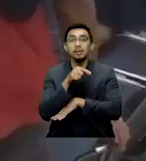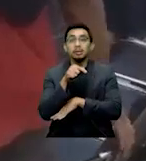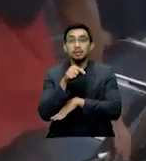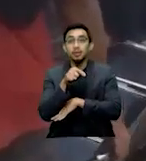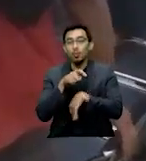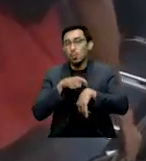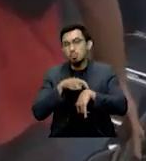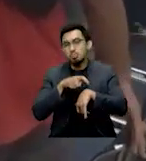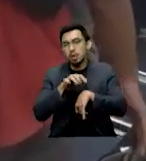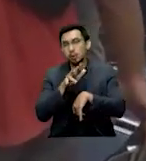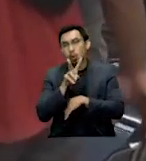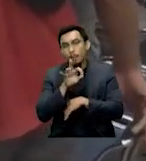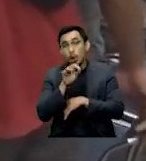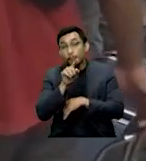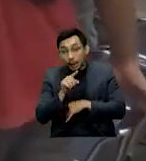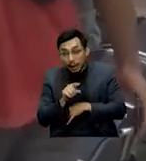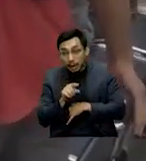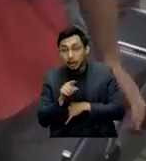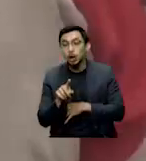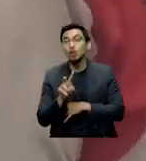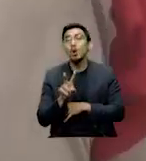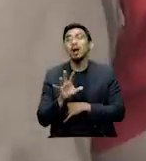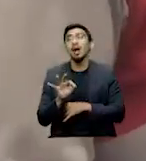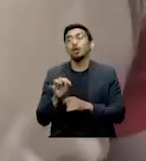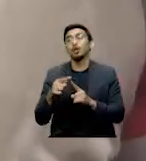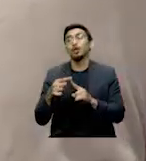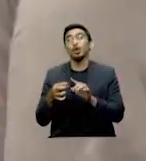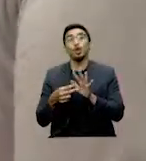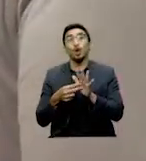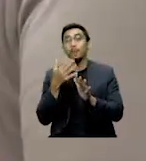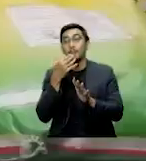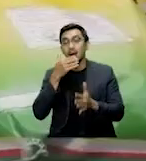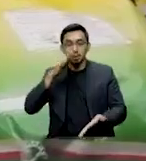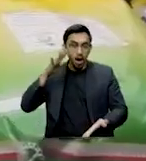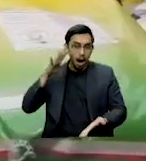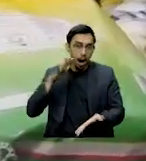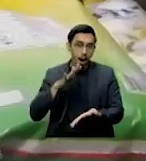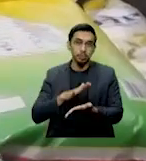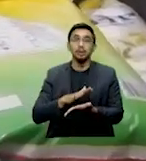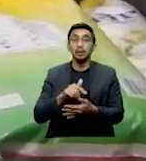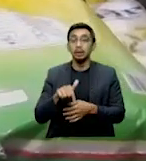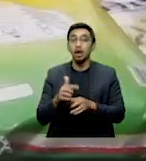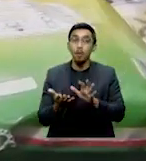beras medium ludes terjual. Operasi pasar murah ini akan kembali digelar di lokasi lain.